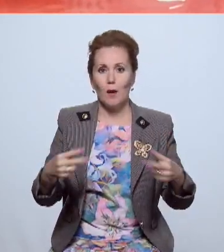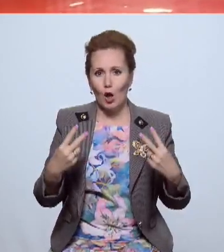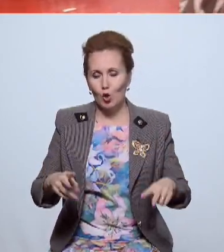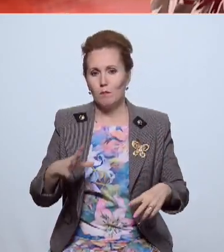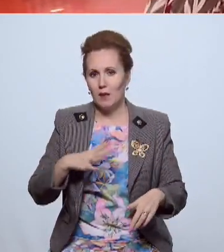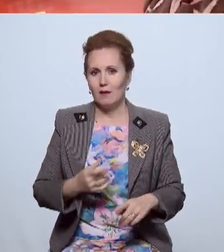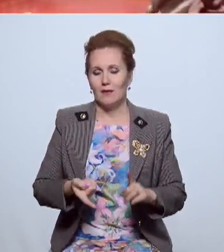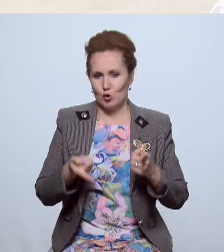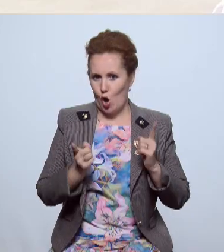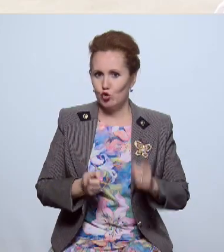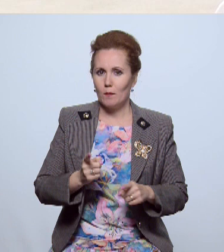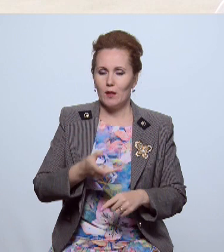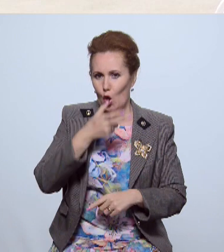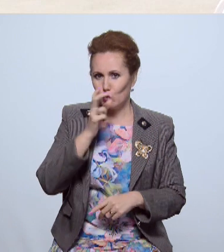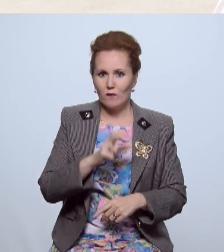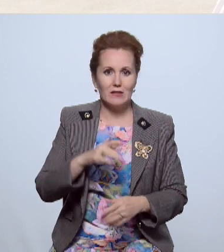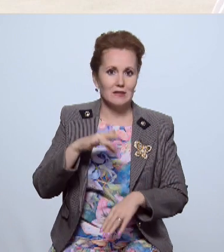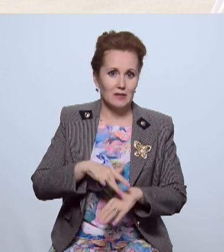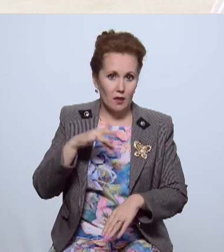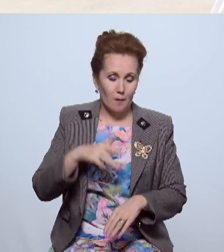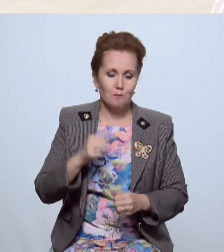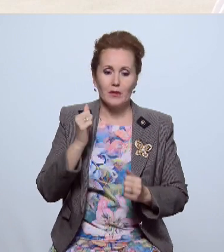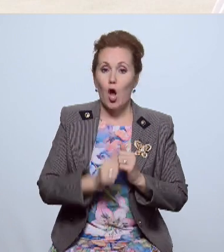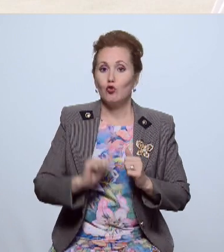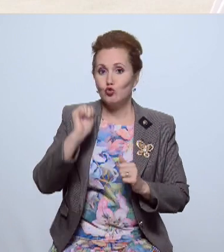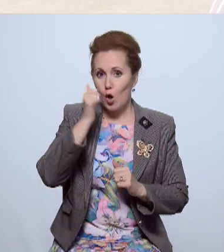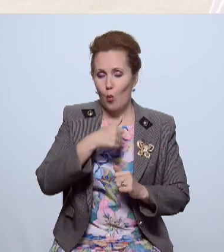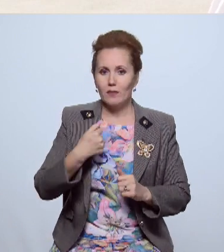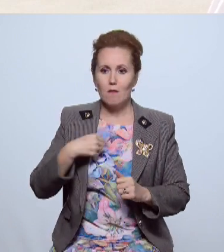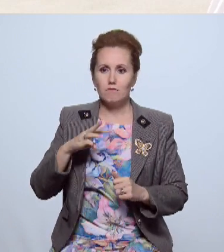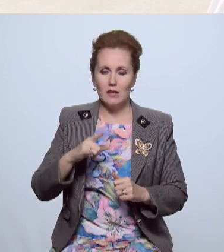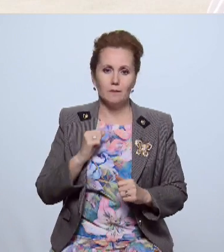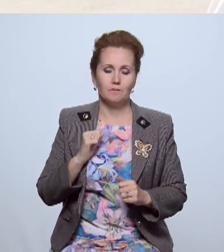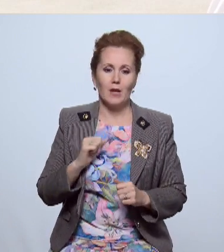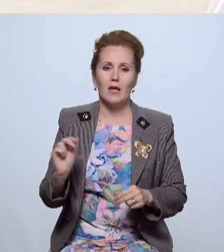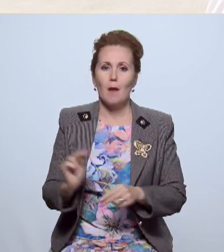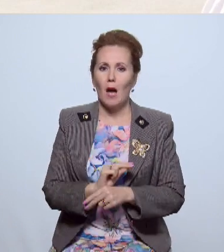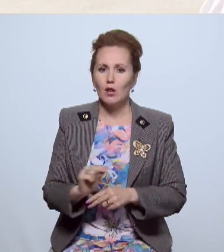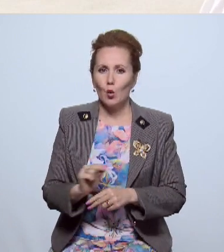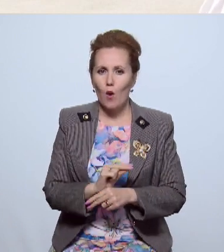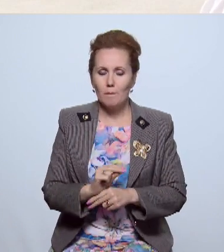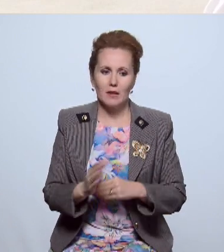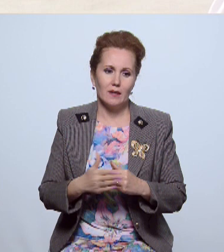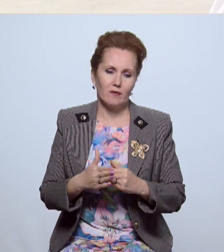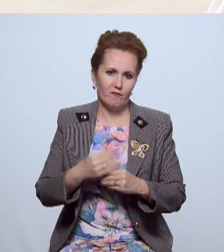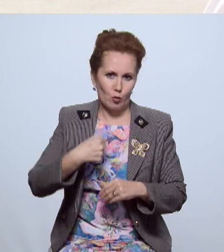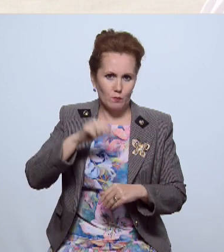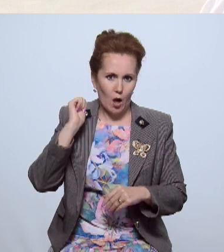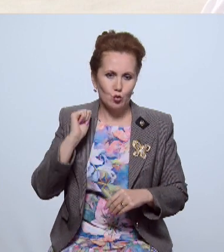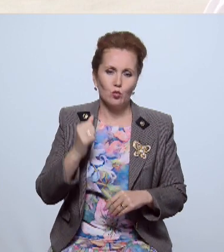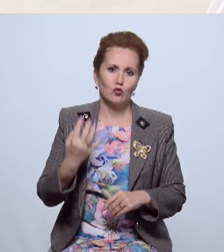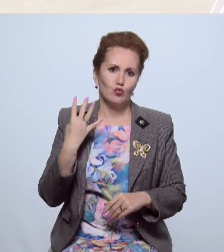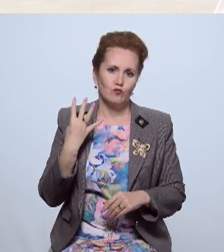настоящим досуговым центром. Ежегодно мы в рамках нацпроекта ремонтируем где-то в прошлом году